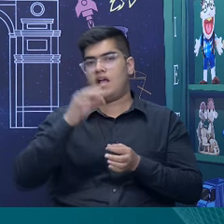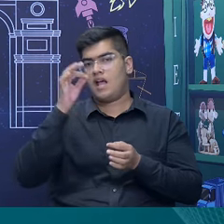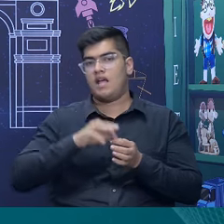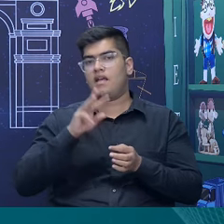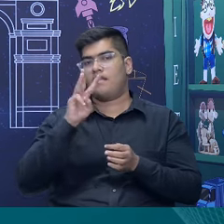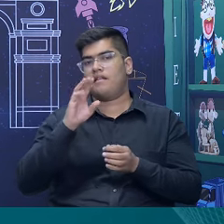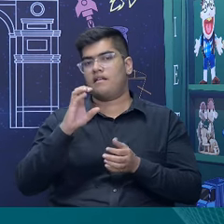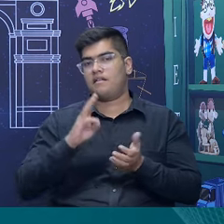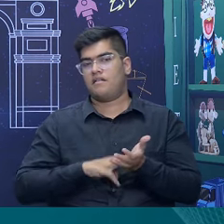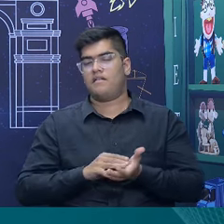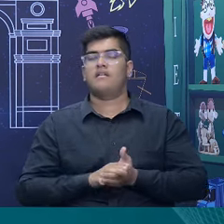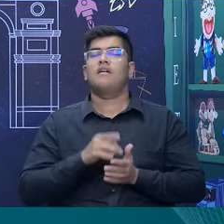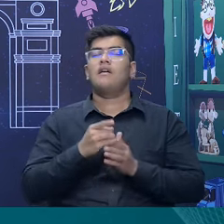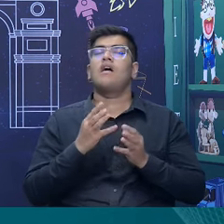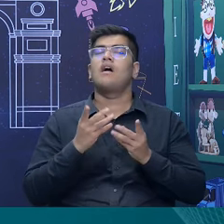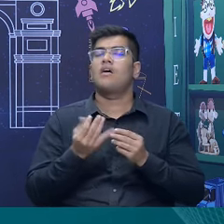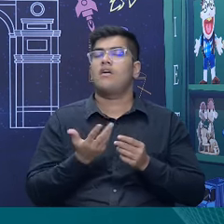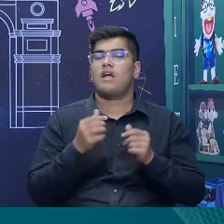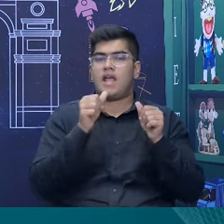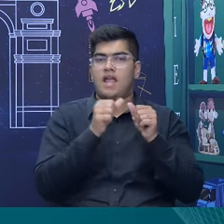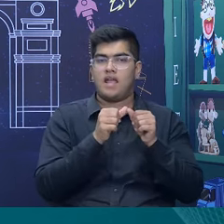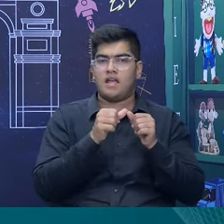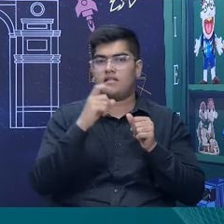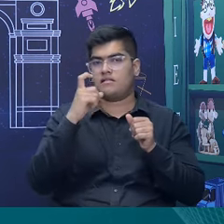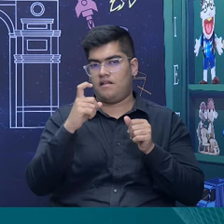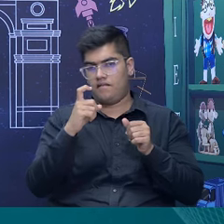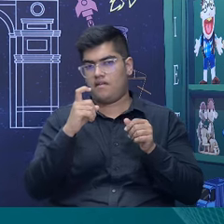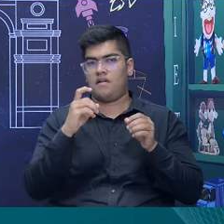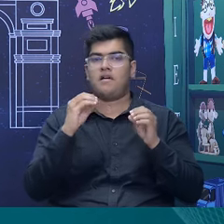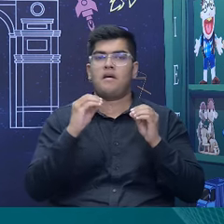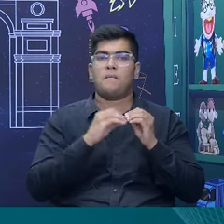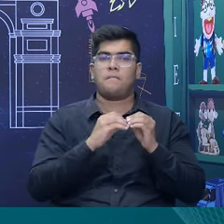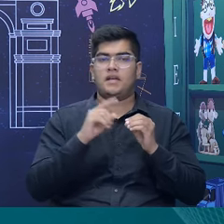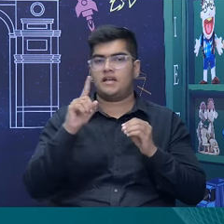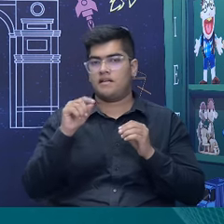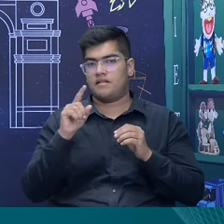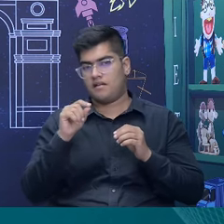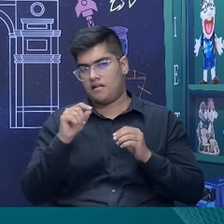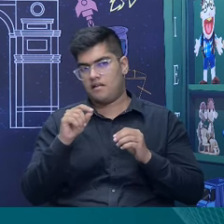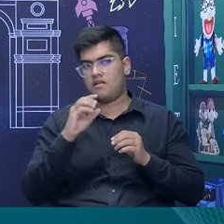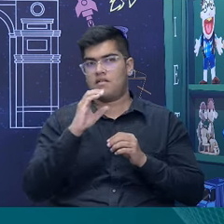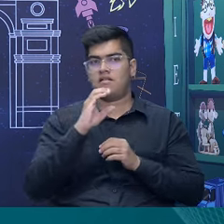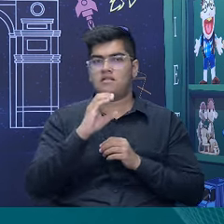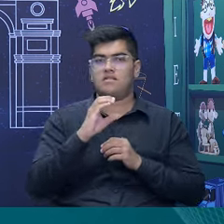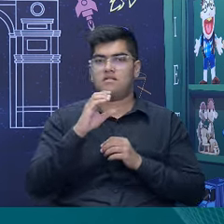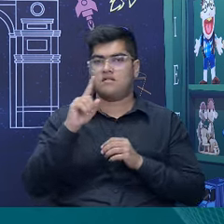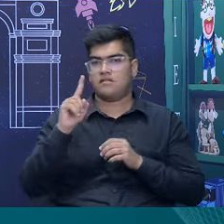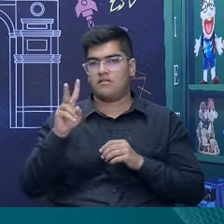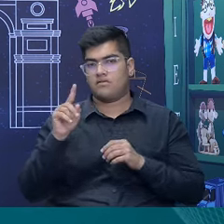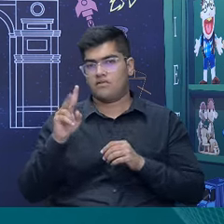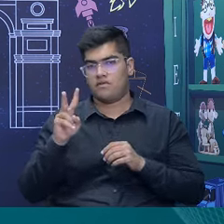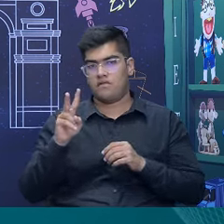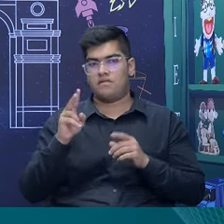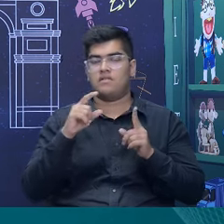ए 7 सेमी स् ऑप्शन बी 10 सेमी स् ऑप्शन सी 12 सेमी